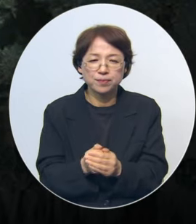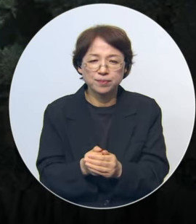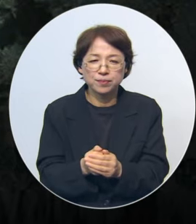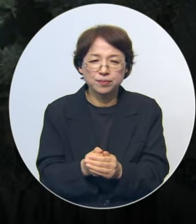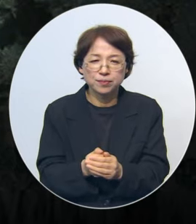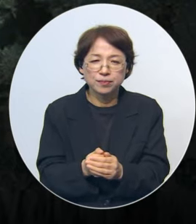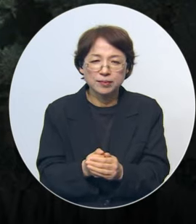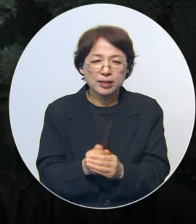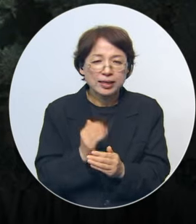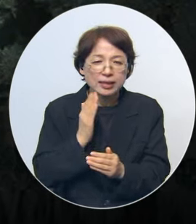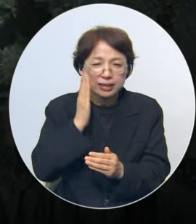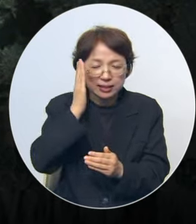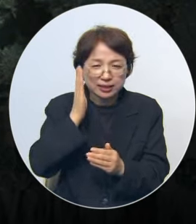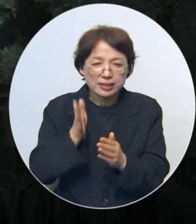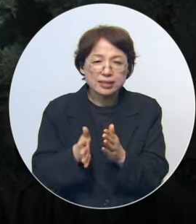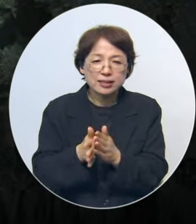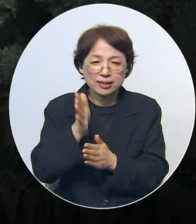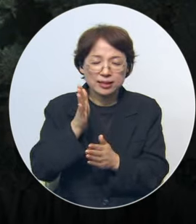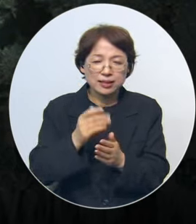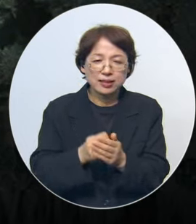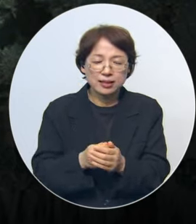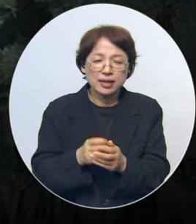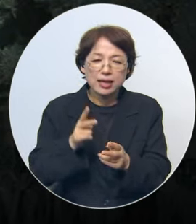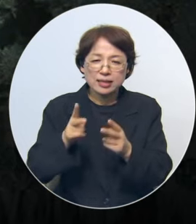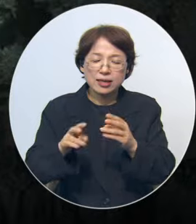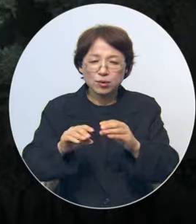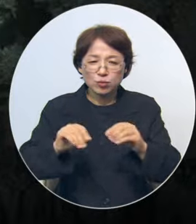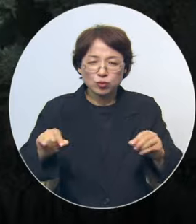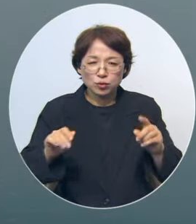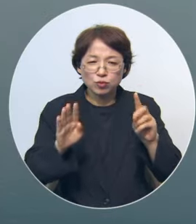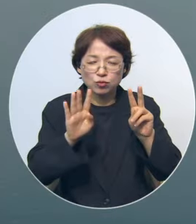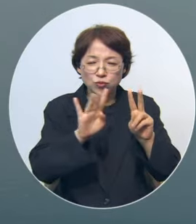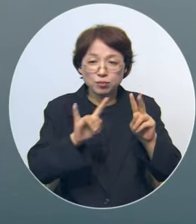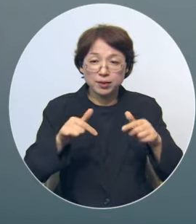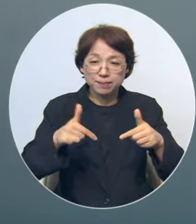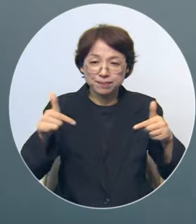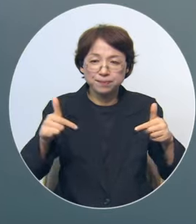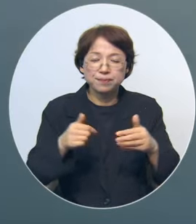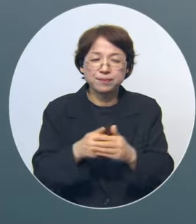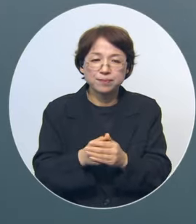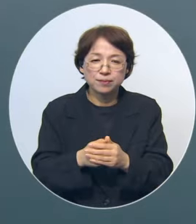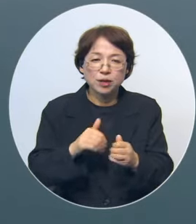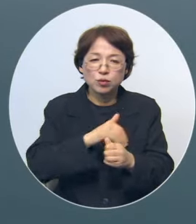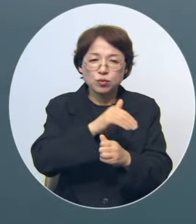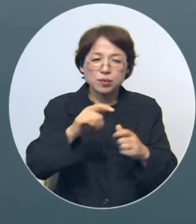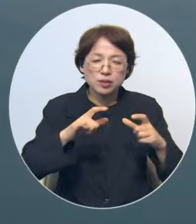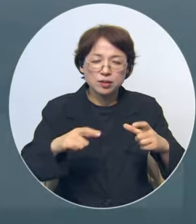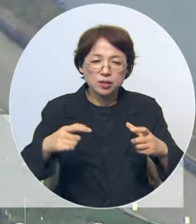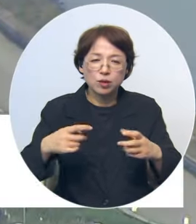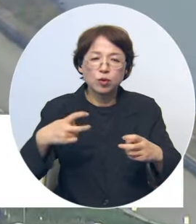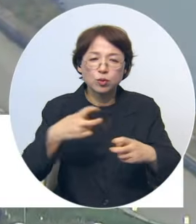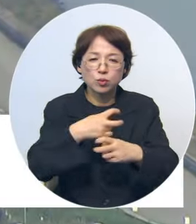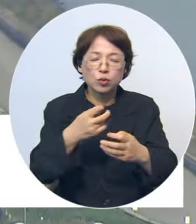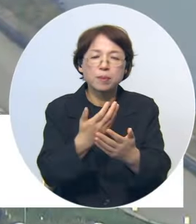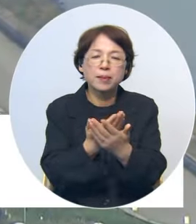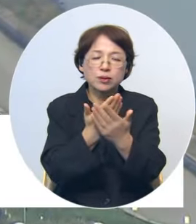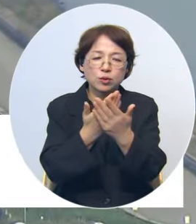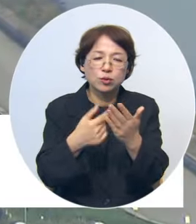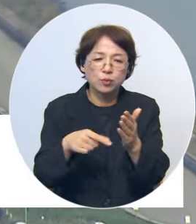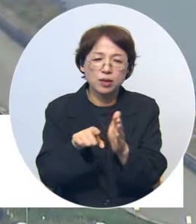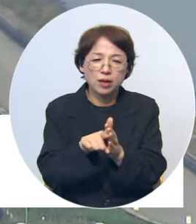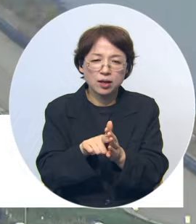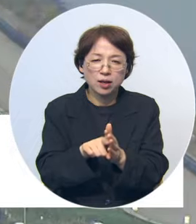송산 그린시티 남쪽의 산업용지도 2배 수준으로 확대합니다. 시화호 주변 지역의 교통 개선을 위해 평택